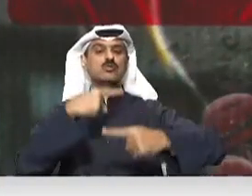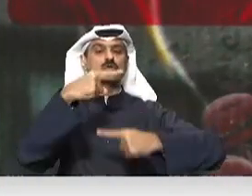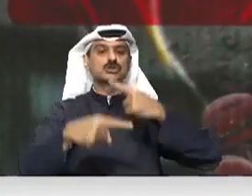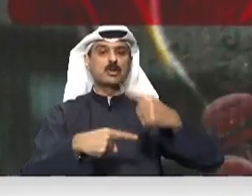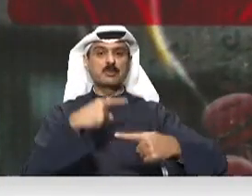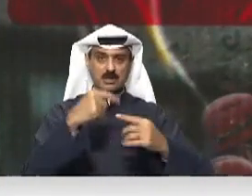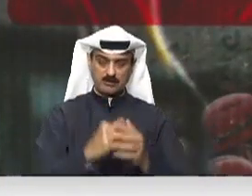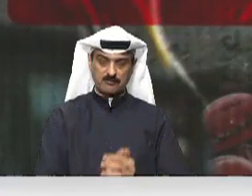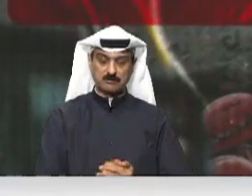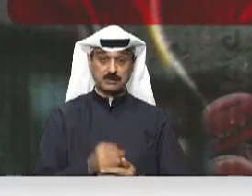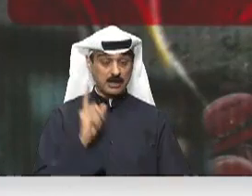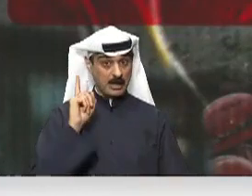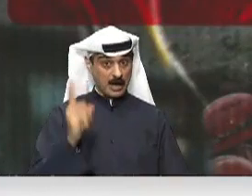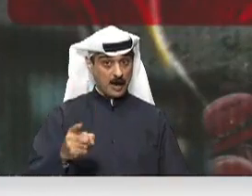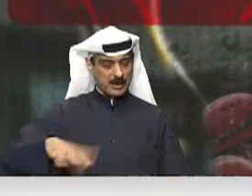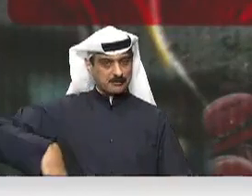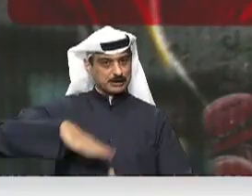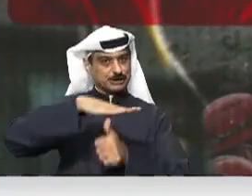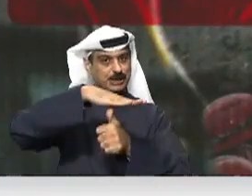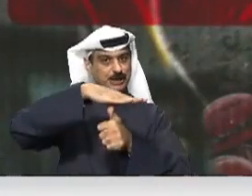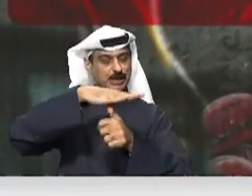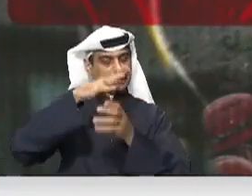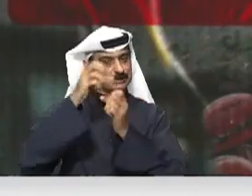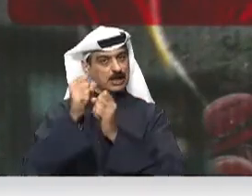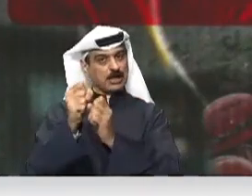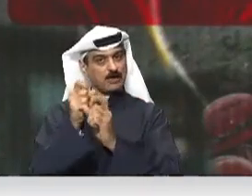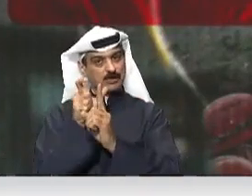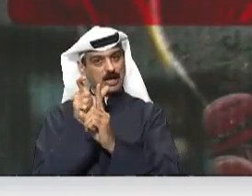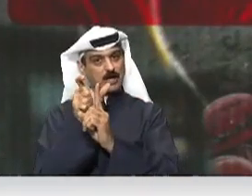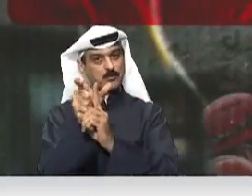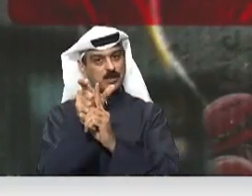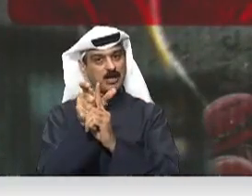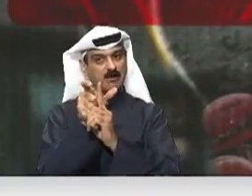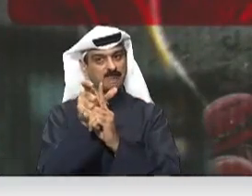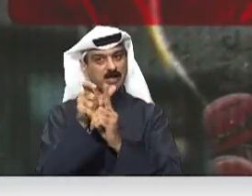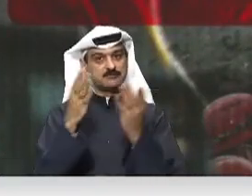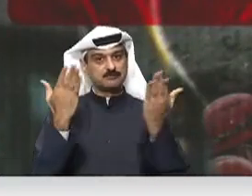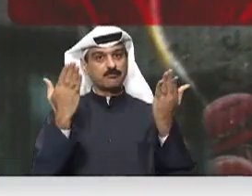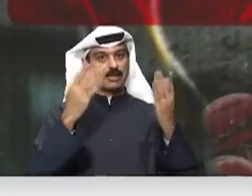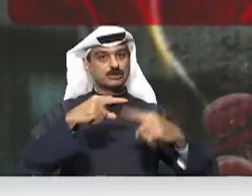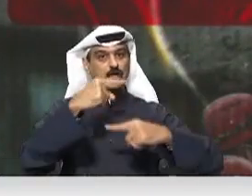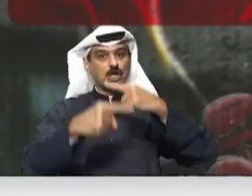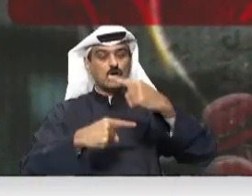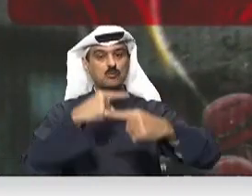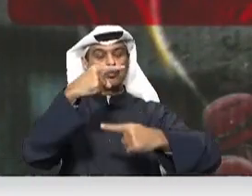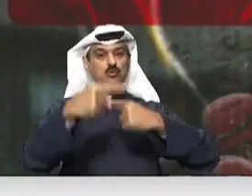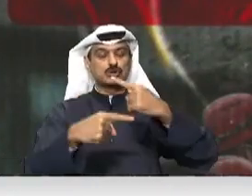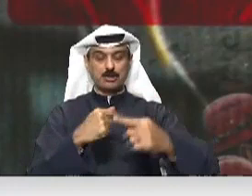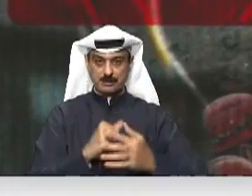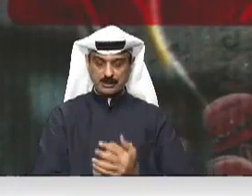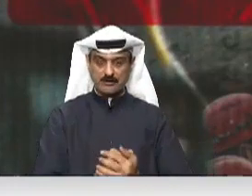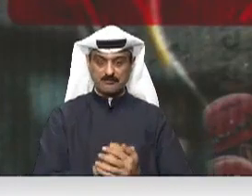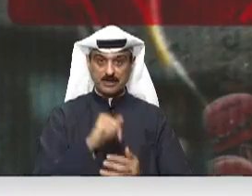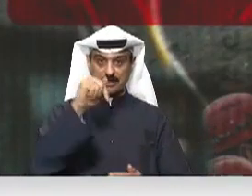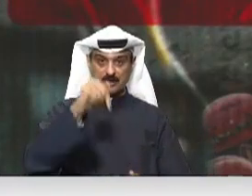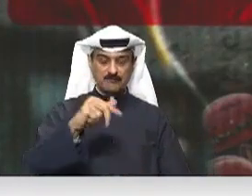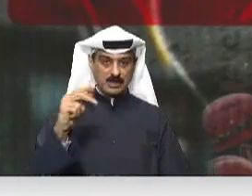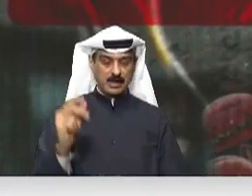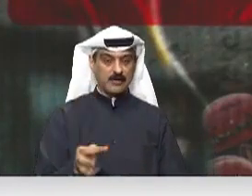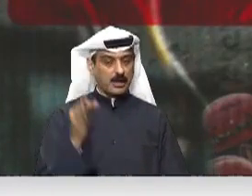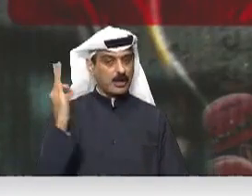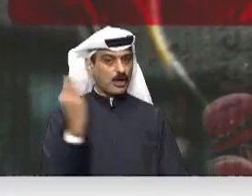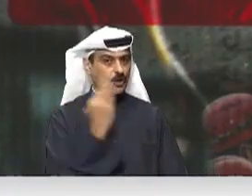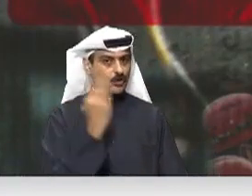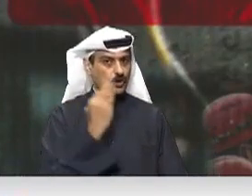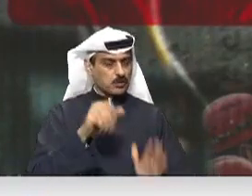هناك توجيهات سامية من لدن حضرة صاحب السمو أمير البلاد الشيخ نواف الأحمد الجابر صباح حفظه الله من ضرورة